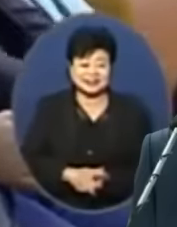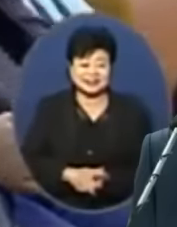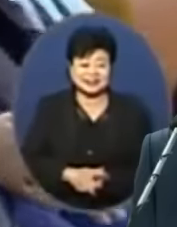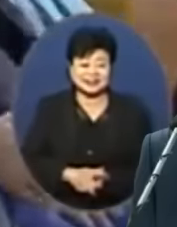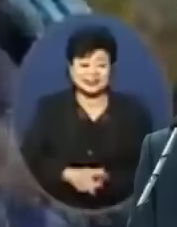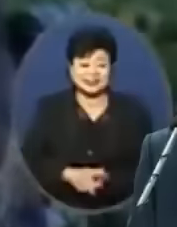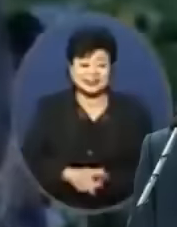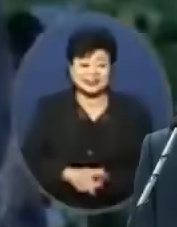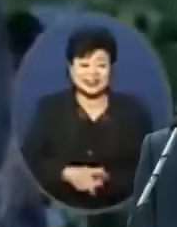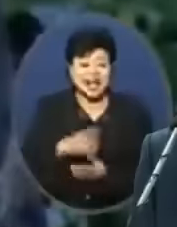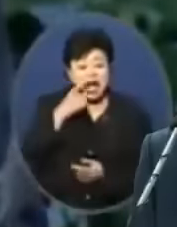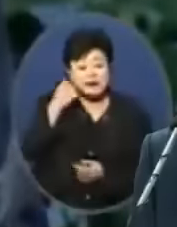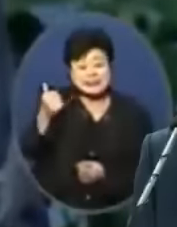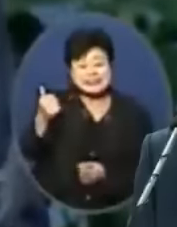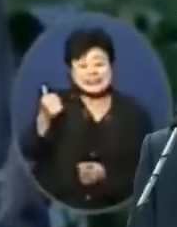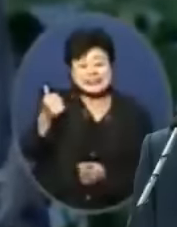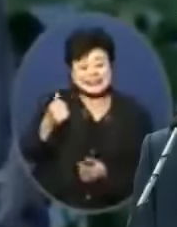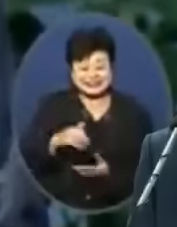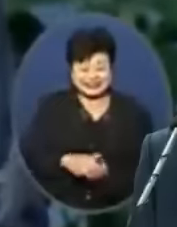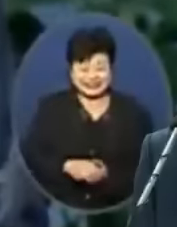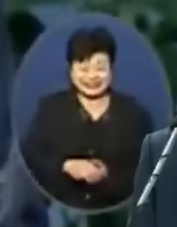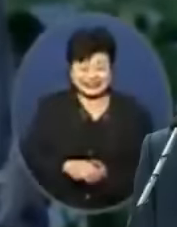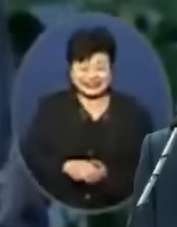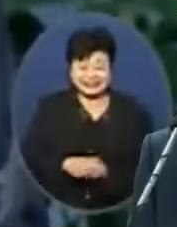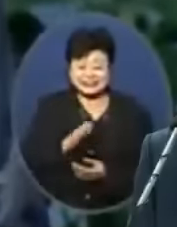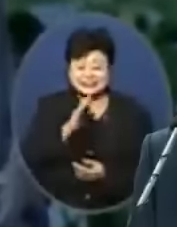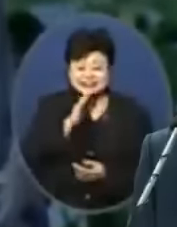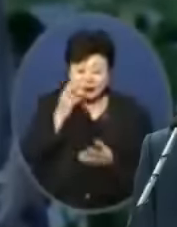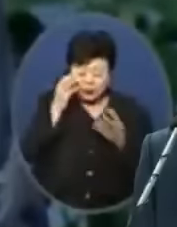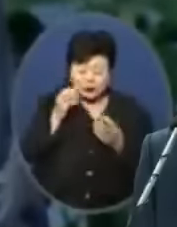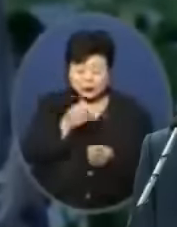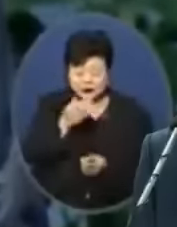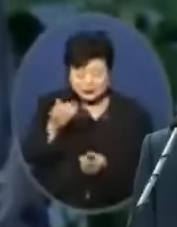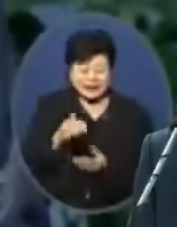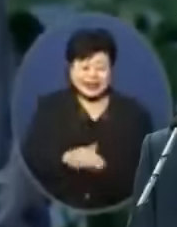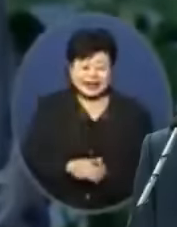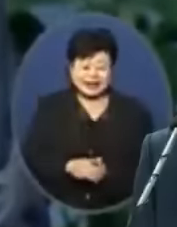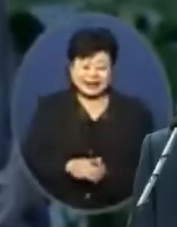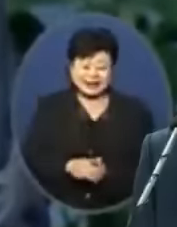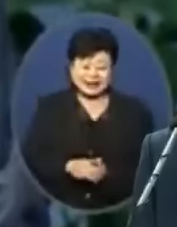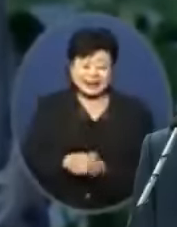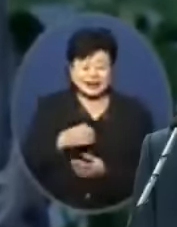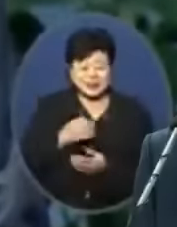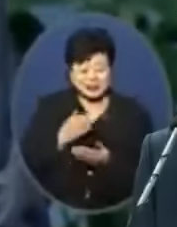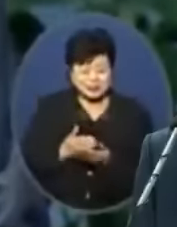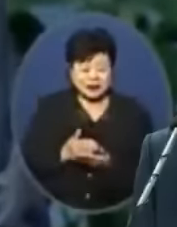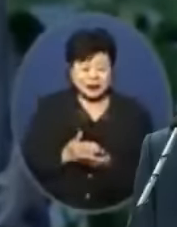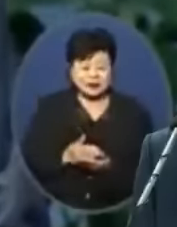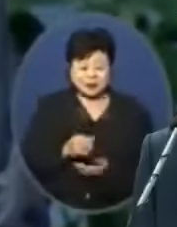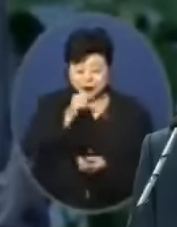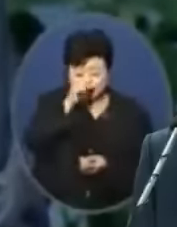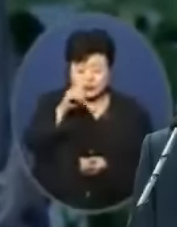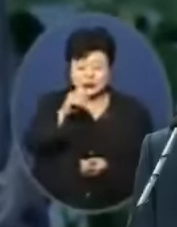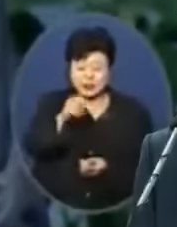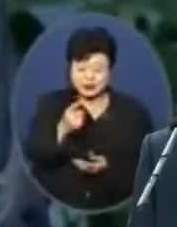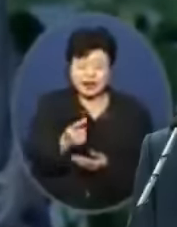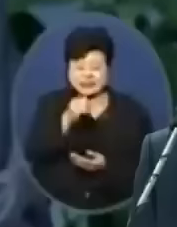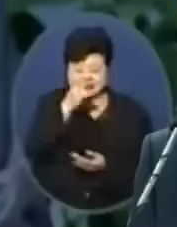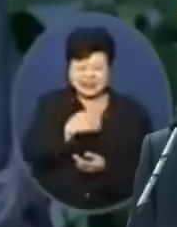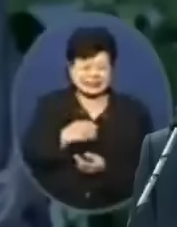그들이 다 와서 아유 아버지 얼마나 고통스럽습니까? 염려 마십시오. 우리는 이렇게 좋은 데 와